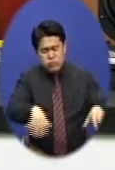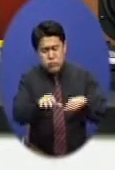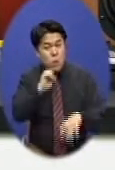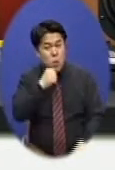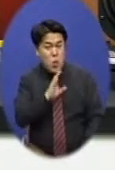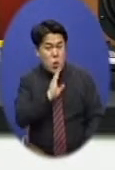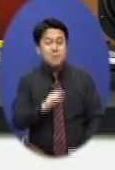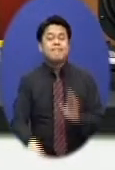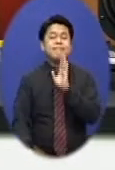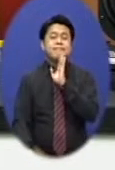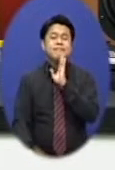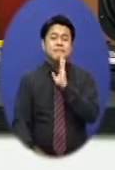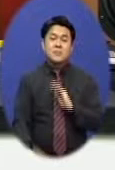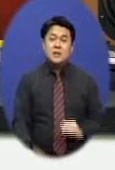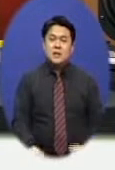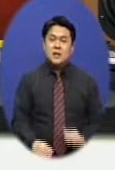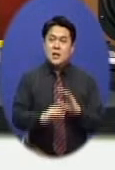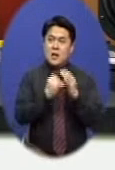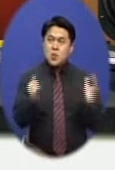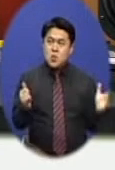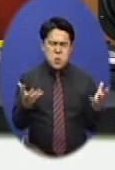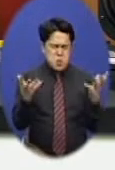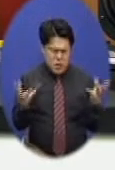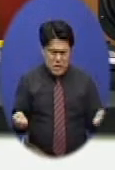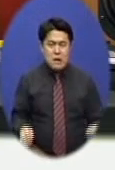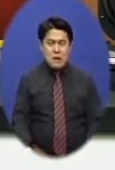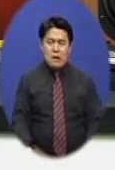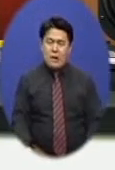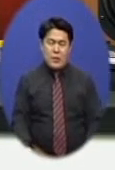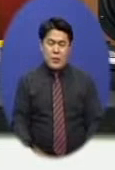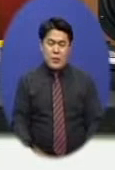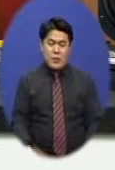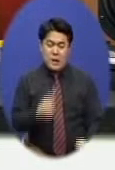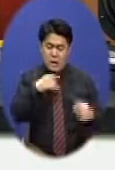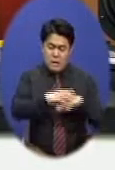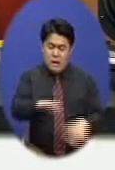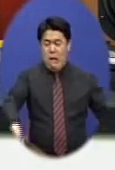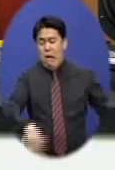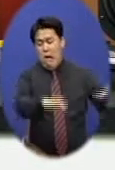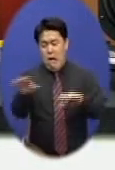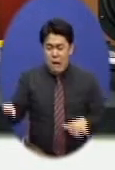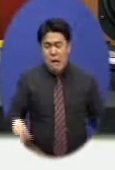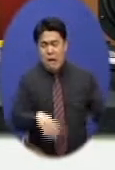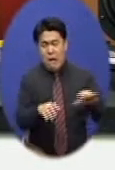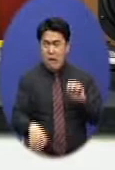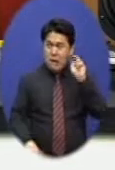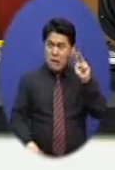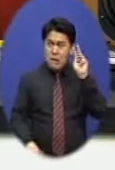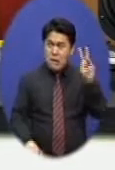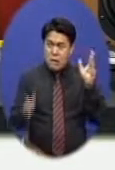예, 저희들은 또 이렇게 가족이 네. 많아서 좀 많이 하다 보니까 한 2, 3일 걸렸거든요.